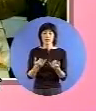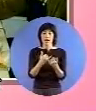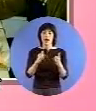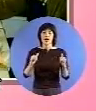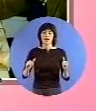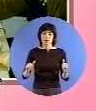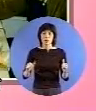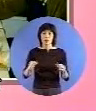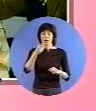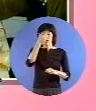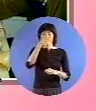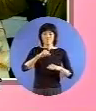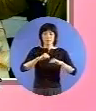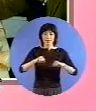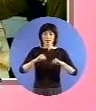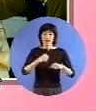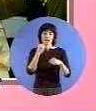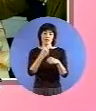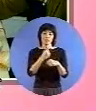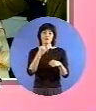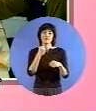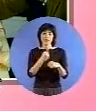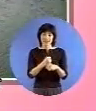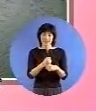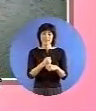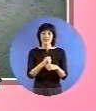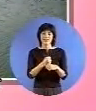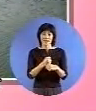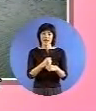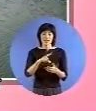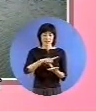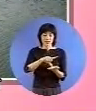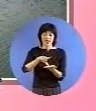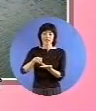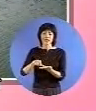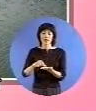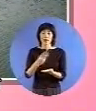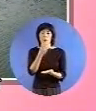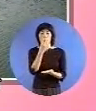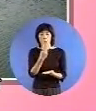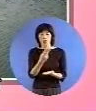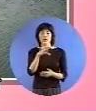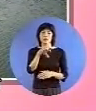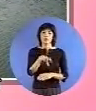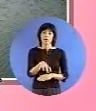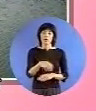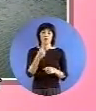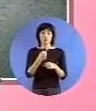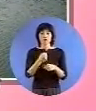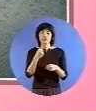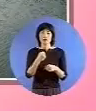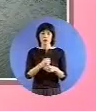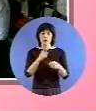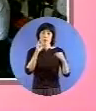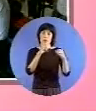第二の人生の生きがいを見つけるきっかけ作りや地域での居場所作りを目的としたグループです。